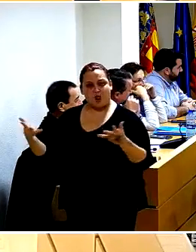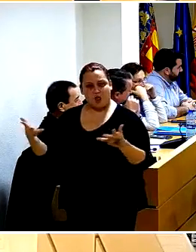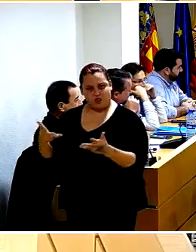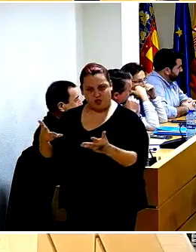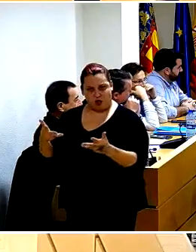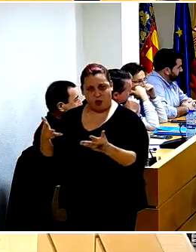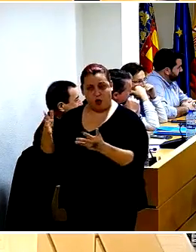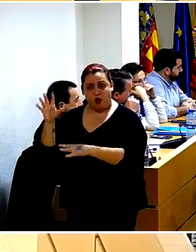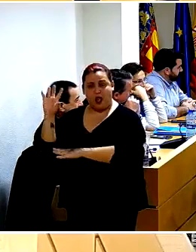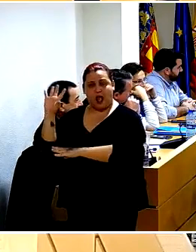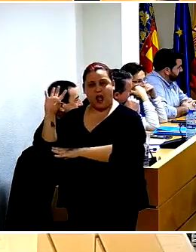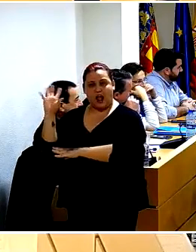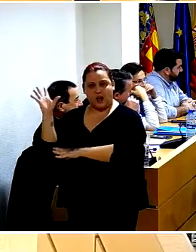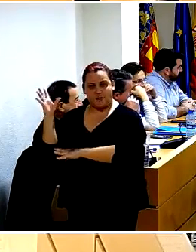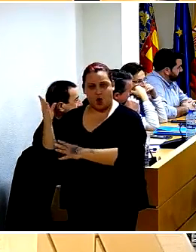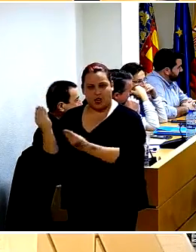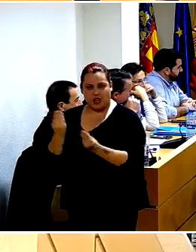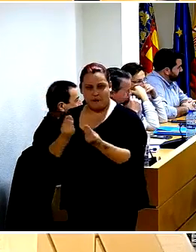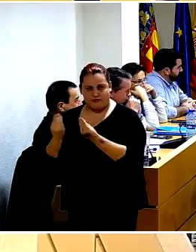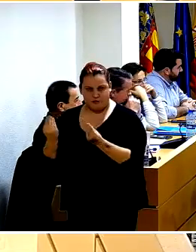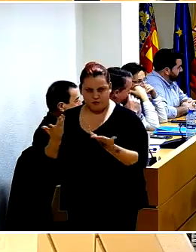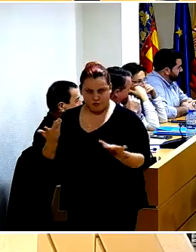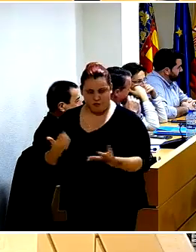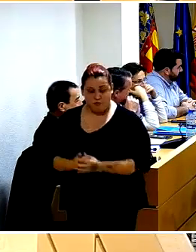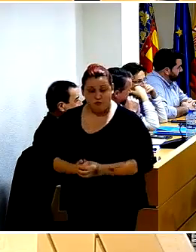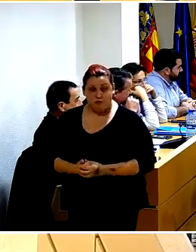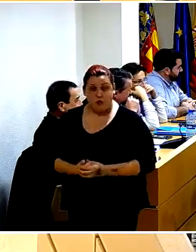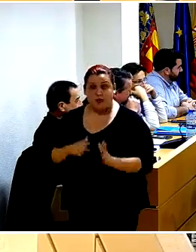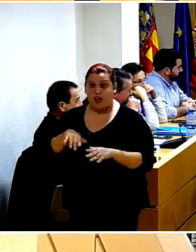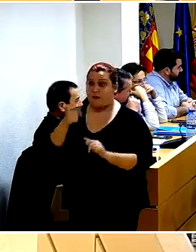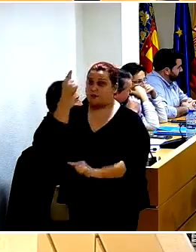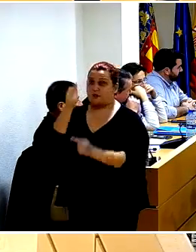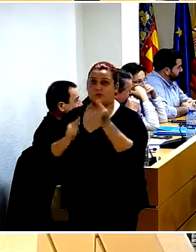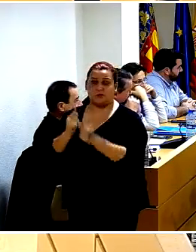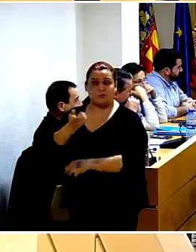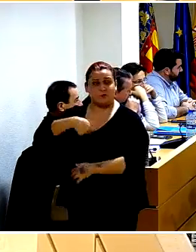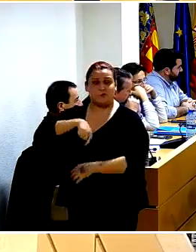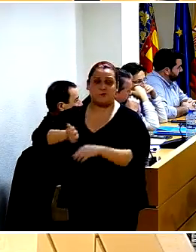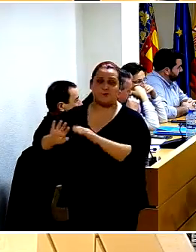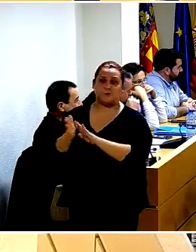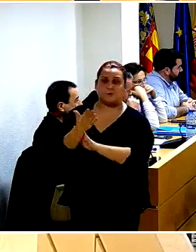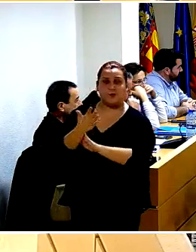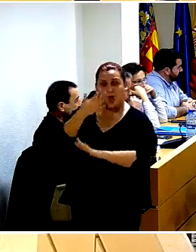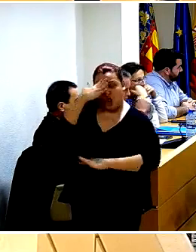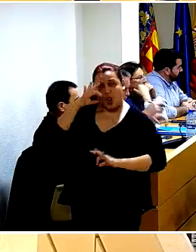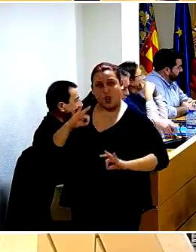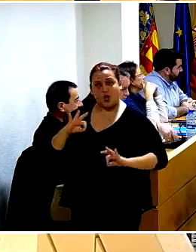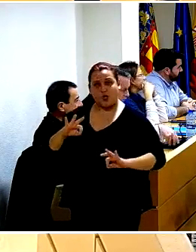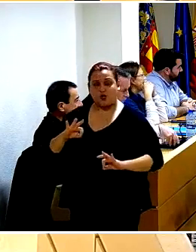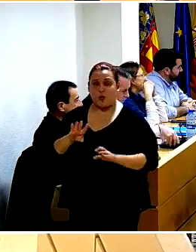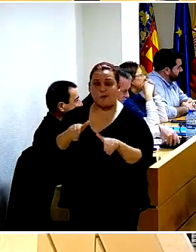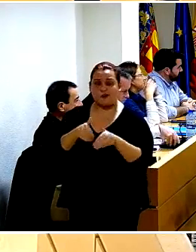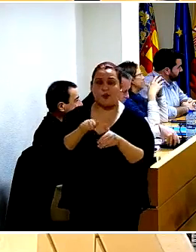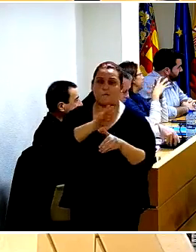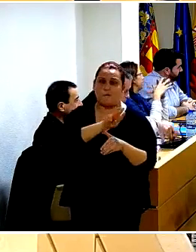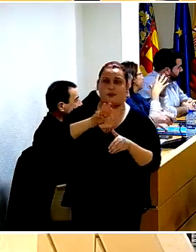en aquestes apostes anem a fer. Per tant, aquest és el pressupost que portem, i evidentment el Partit Popular no té